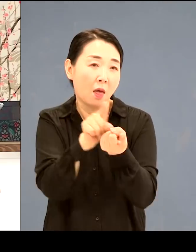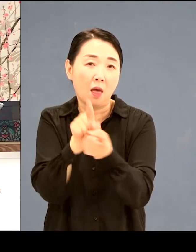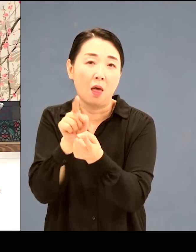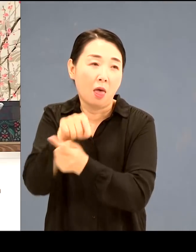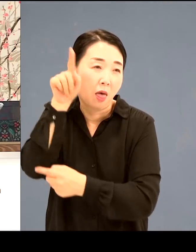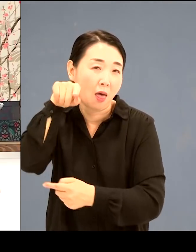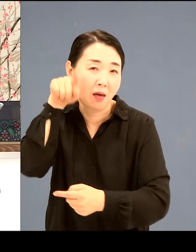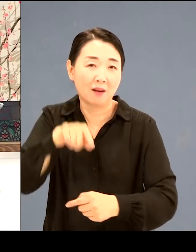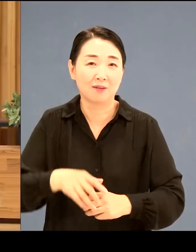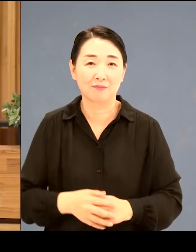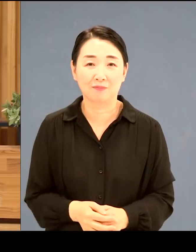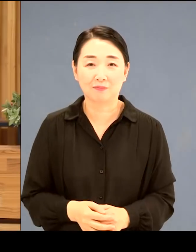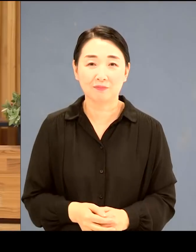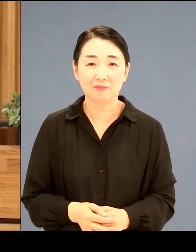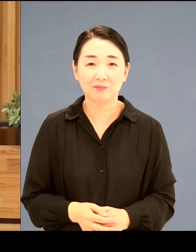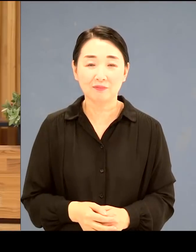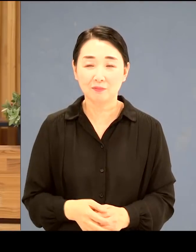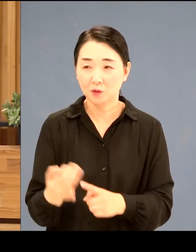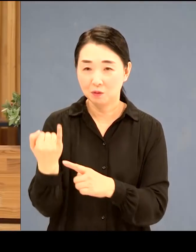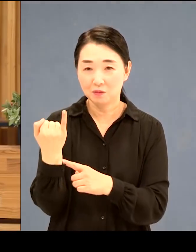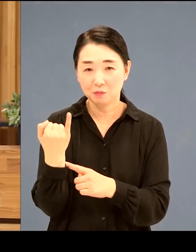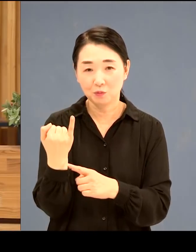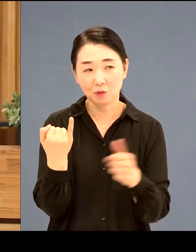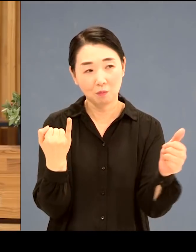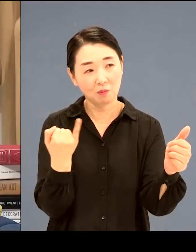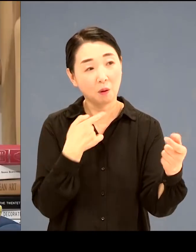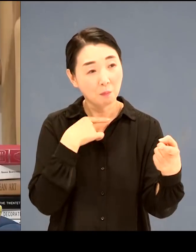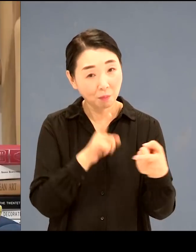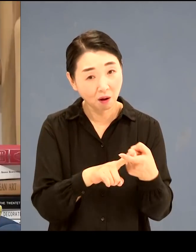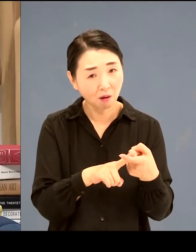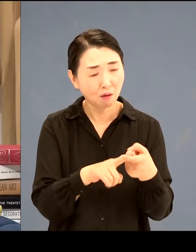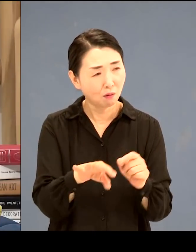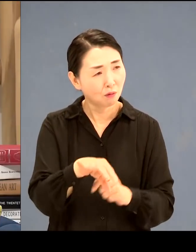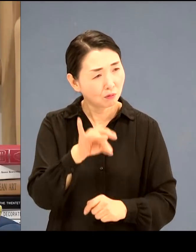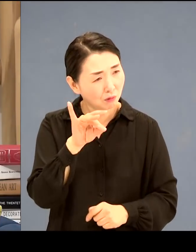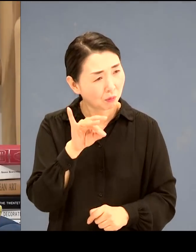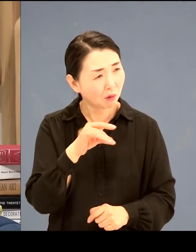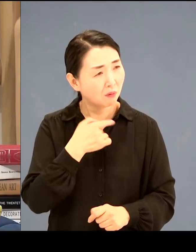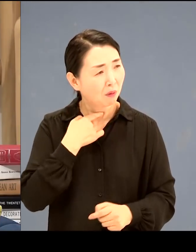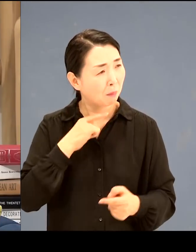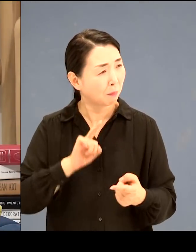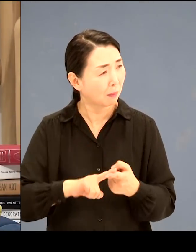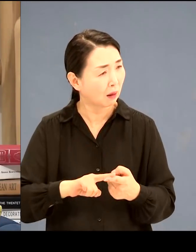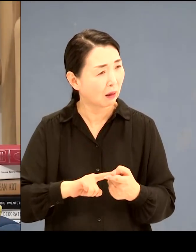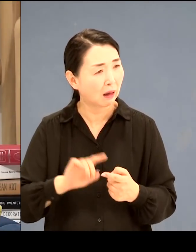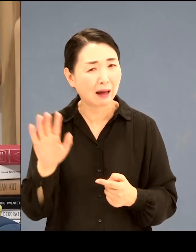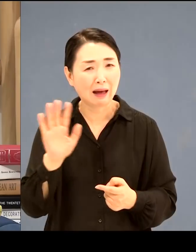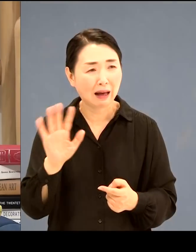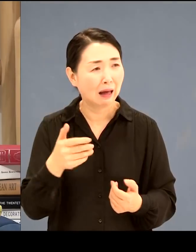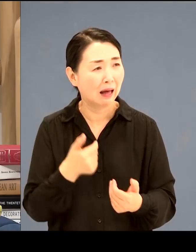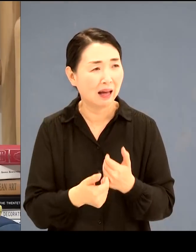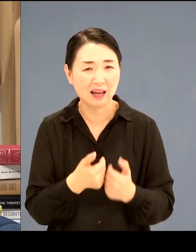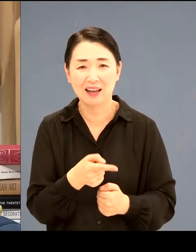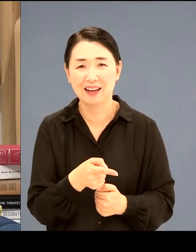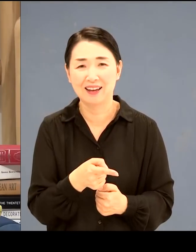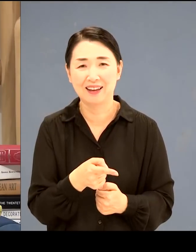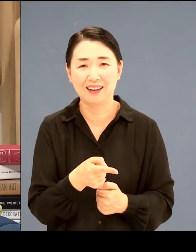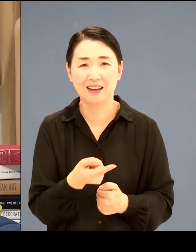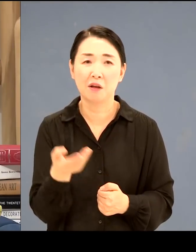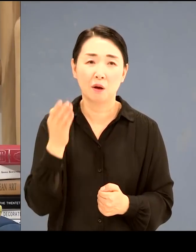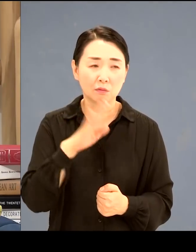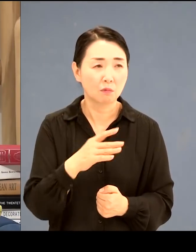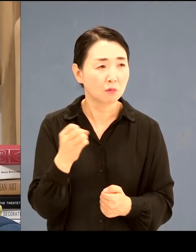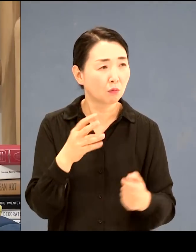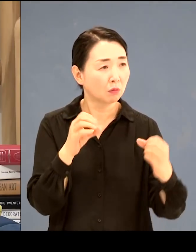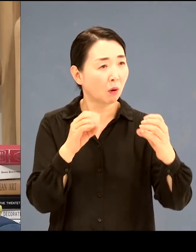와. 그러면 우리 집사님도 마음에 드셨어요? 1시간 만나보니까? 처음에는 마음에 들진 않았는데요. 네. 자꾸